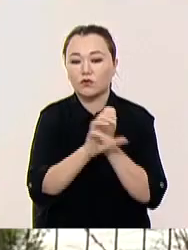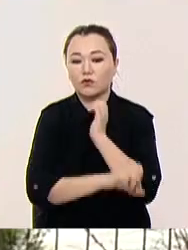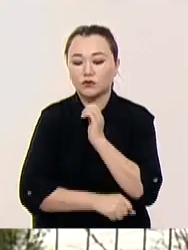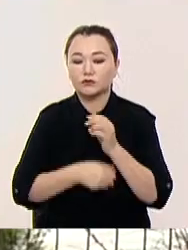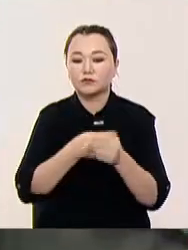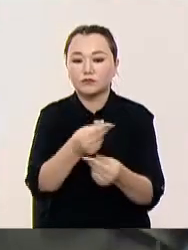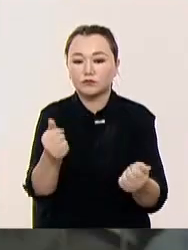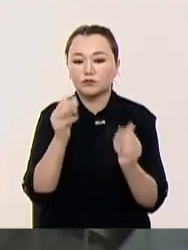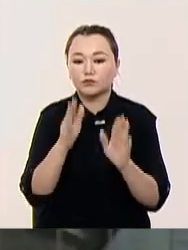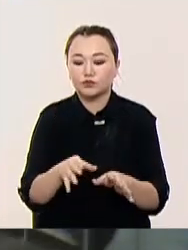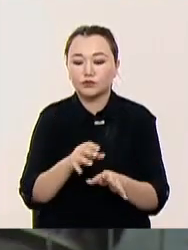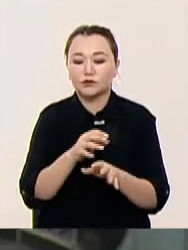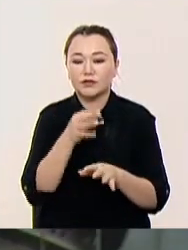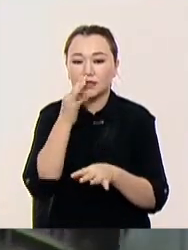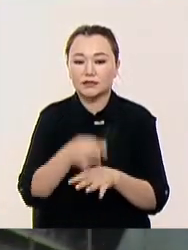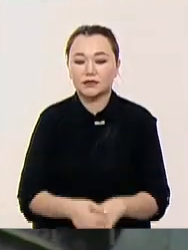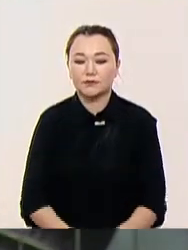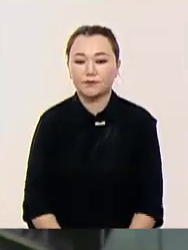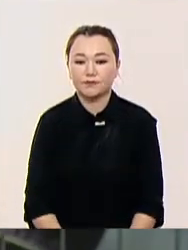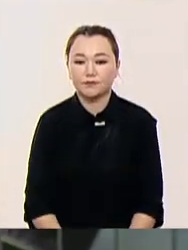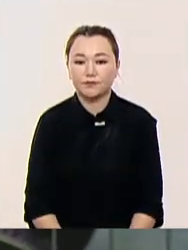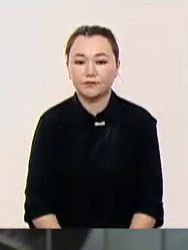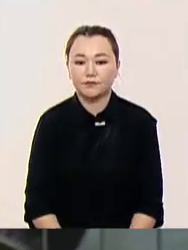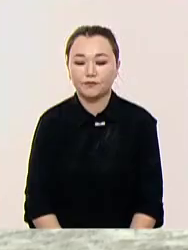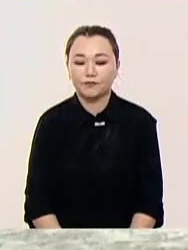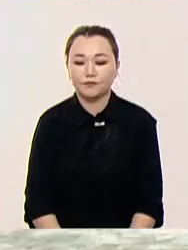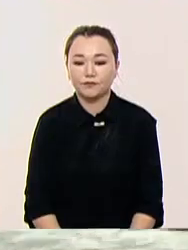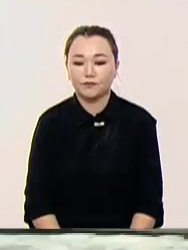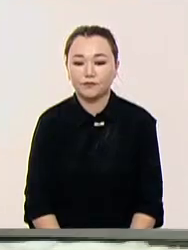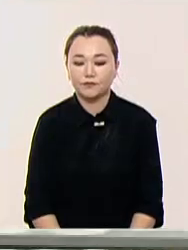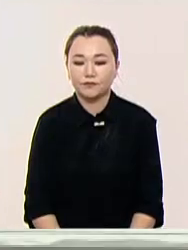аласыңдар деп тарқасыпты. Асыл Махметов, Думан Сүлейменов, Информбюро, Алматы.